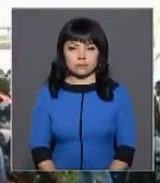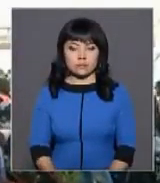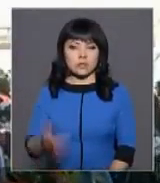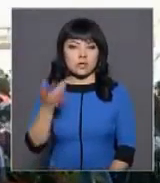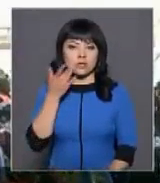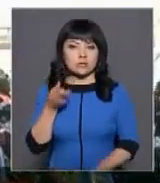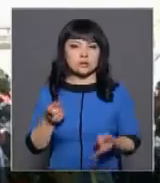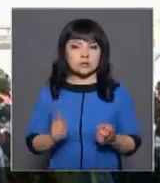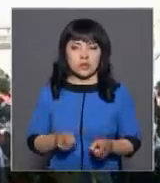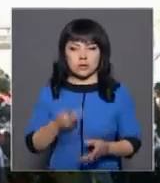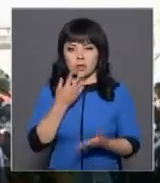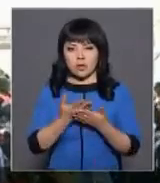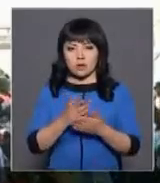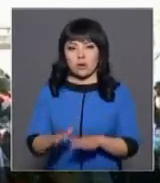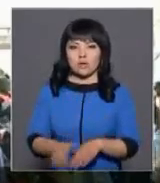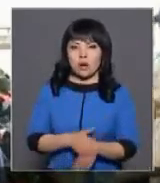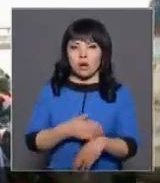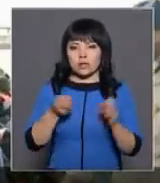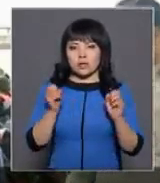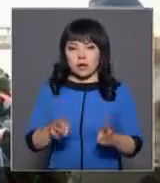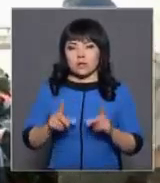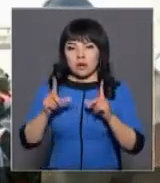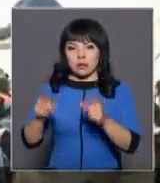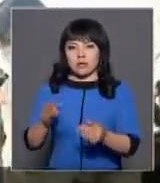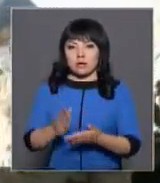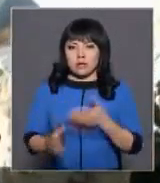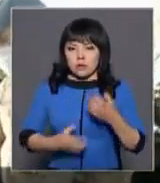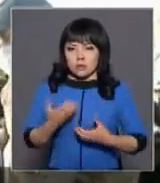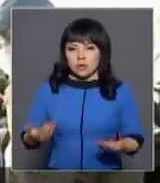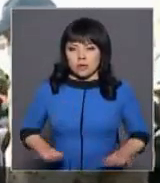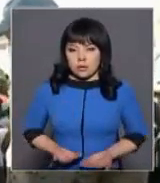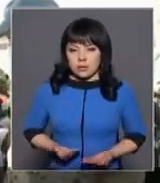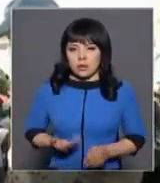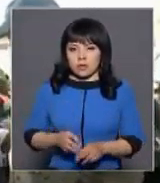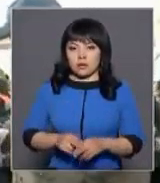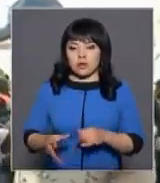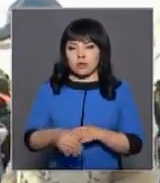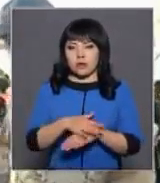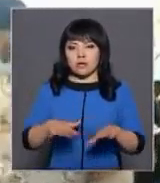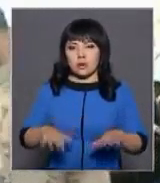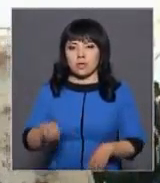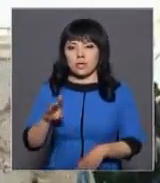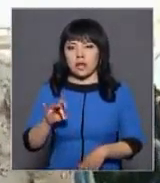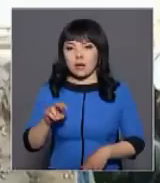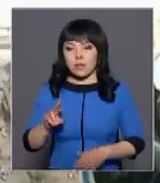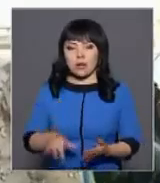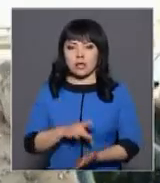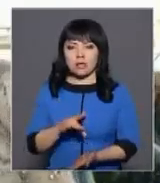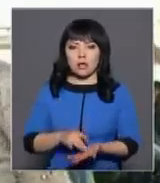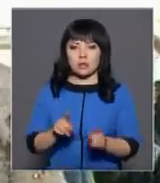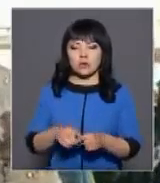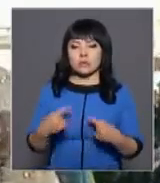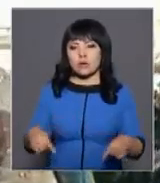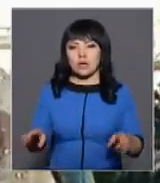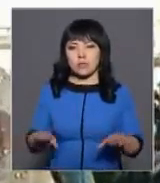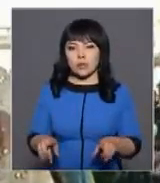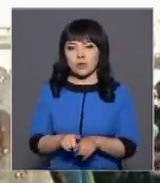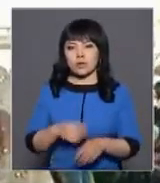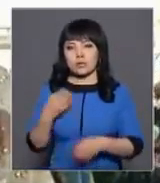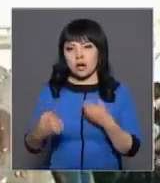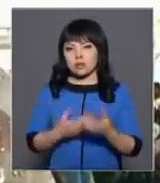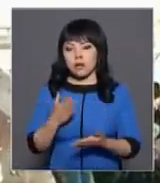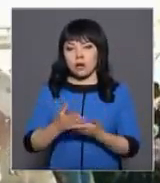Шындығында да бұл өте ұзақ әрі қауіпті саяхат. Өмірің үшін алаңдайсың. Туған жеріміз Триполиден бастап жолдың кез келген бөлігінде ажал